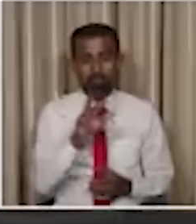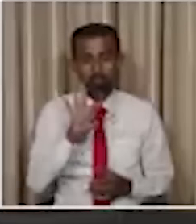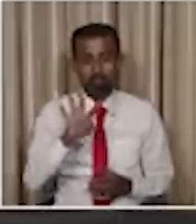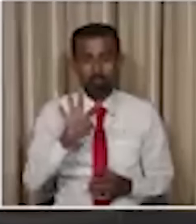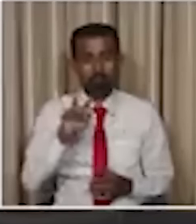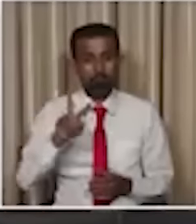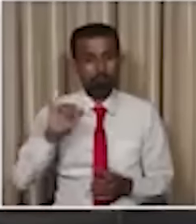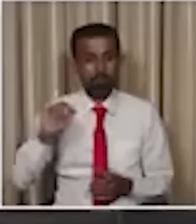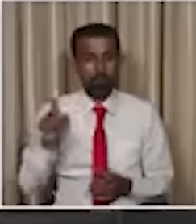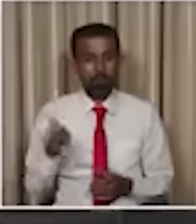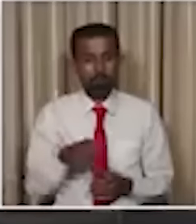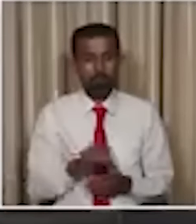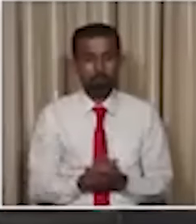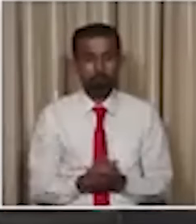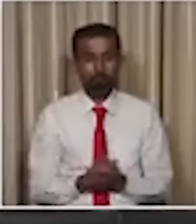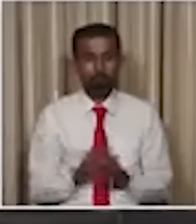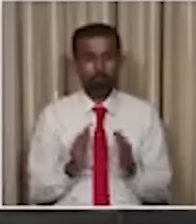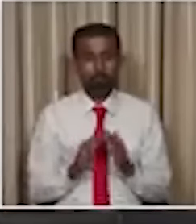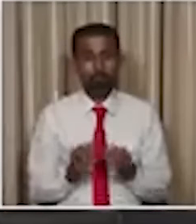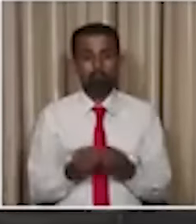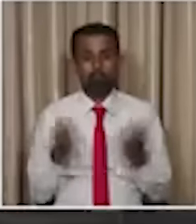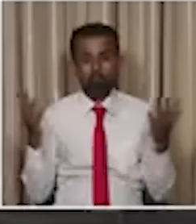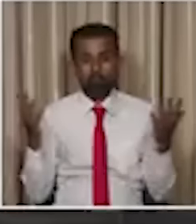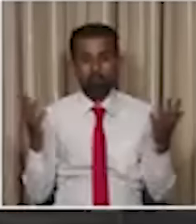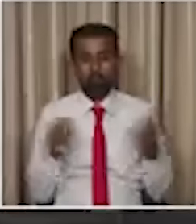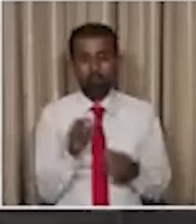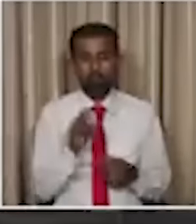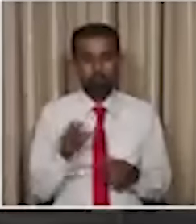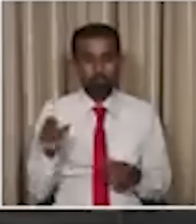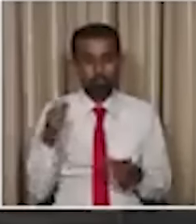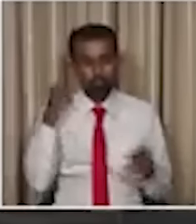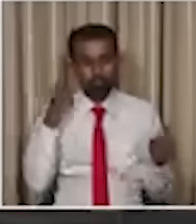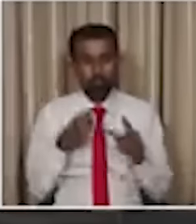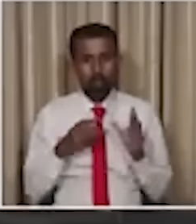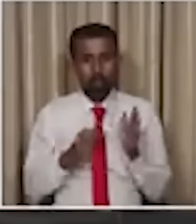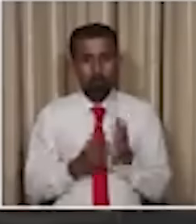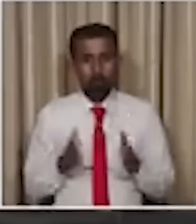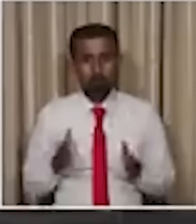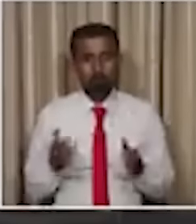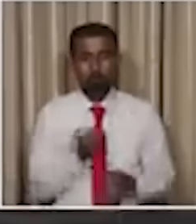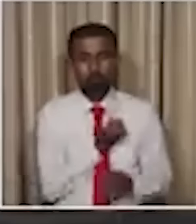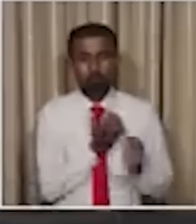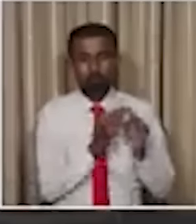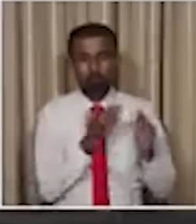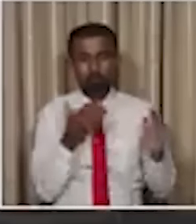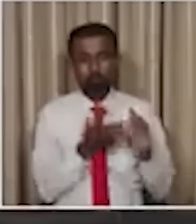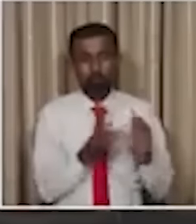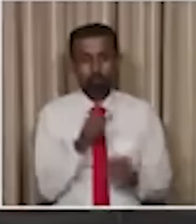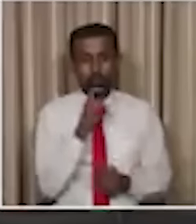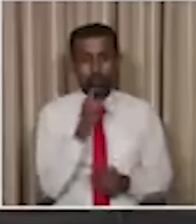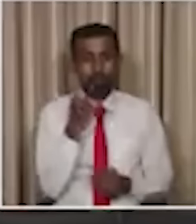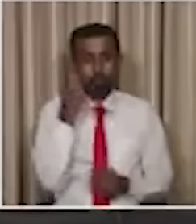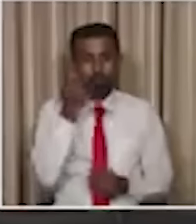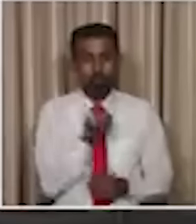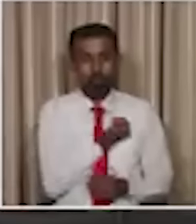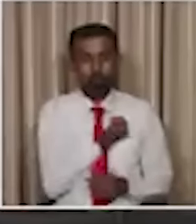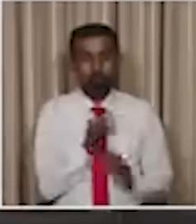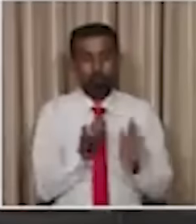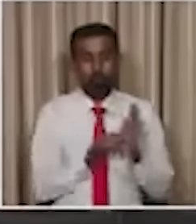2019/04/26 නිවසේ පුපුරාගත් පුද්ගලයන් සම්බන්ධයෙන් අම්පාර මහරවල්ලේදී අධිකරණ විශේෂඥ වෛද්‍ය